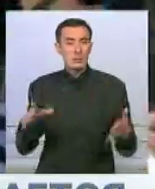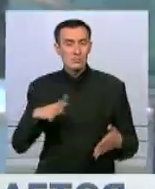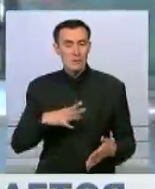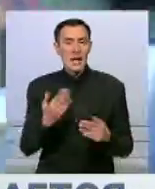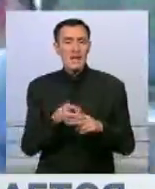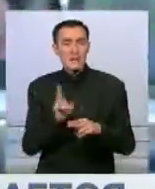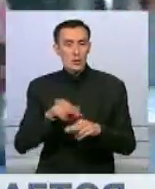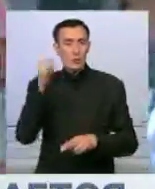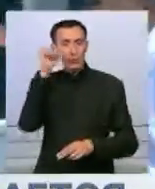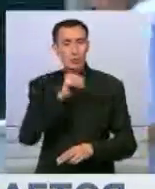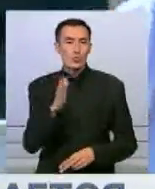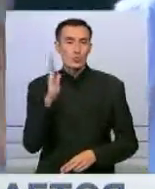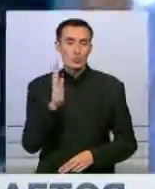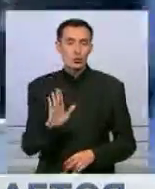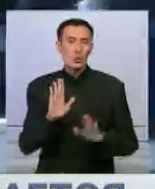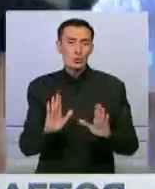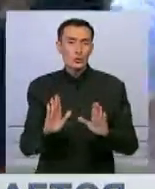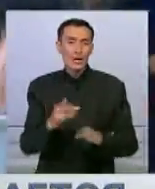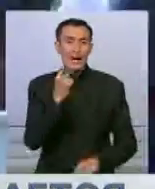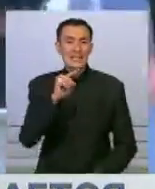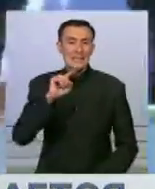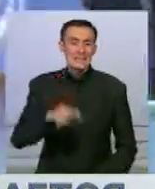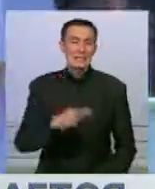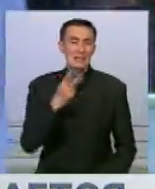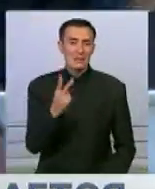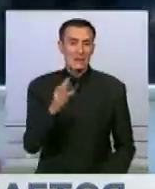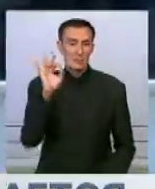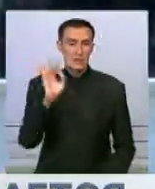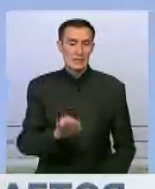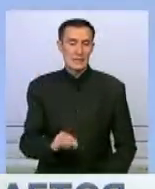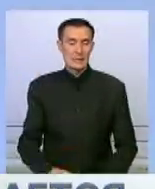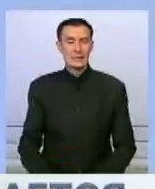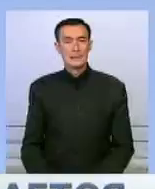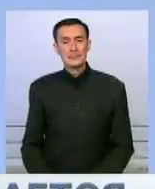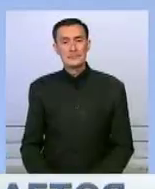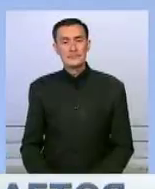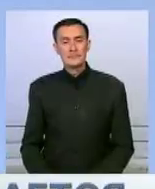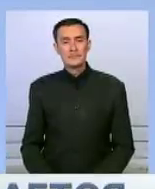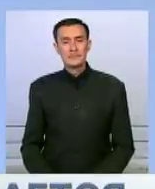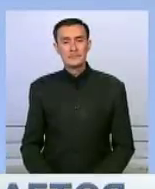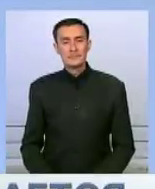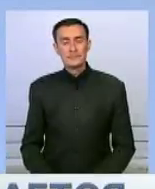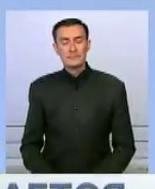как ожидается, он составит всего 1,2%.